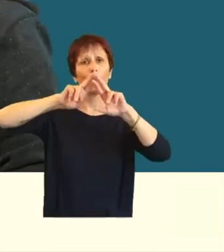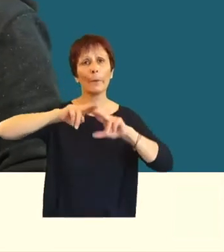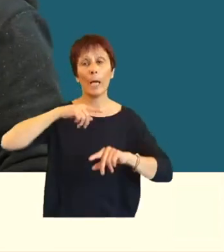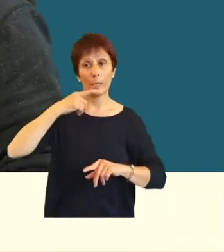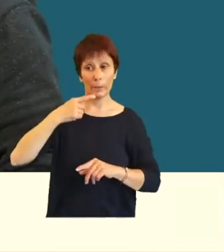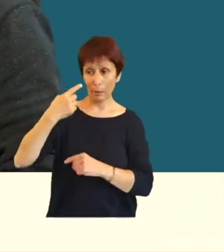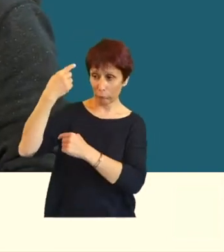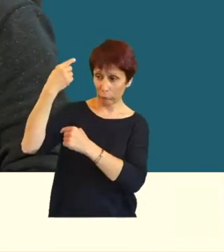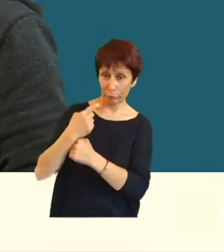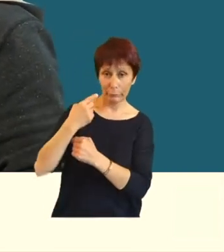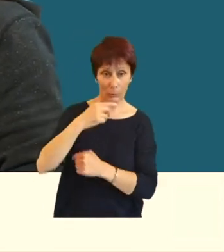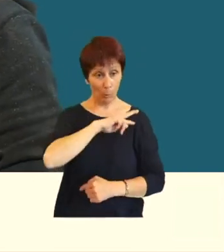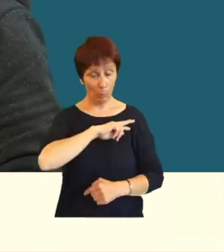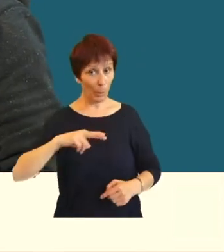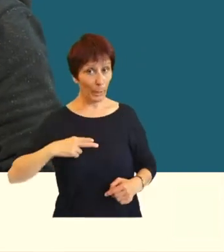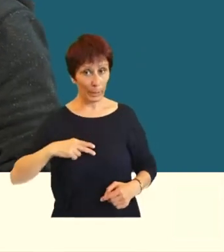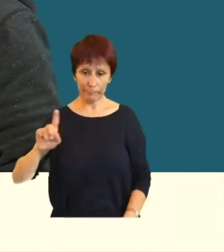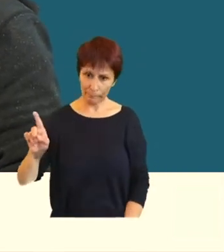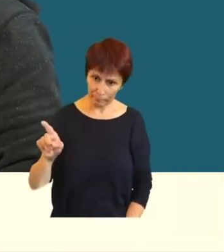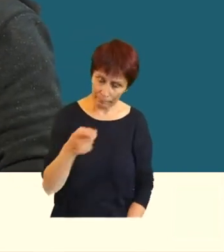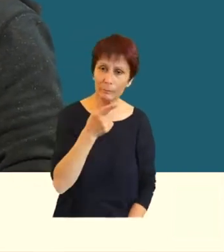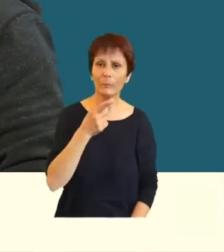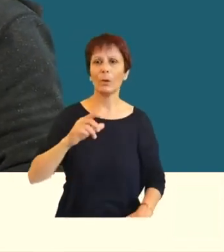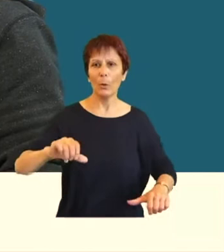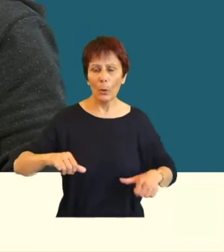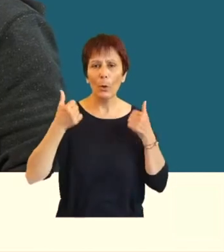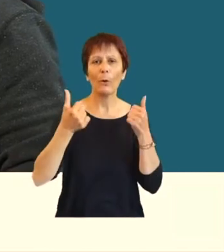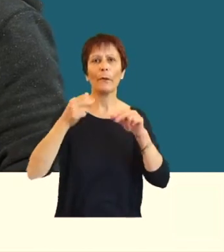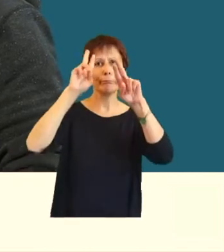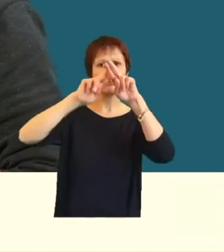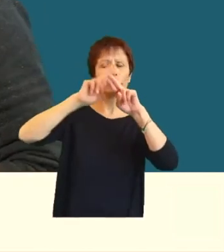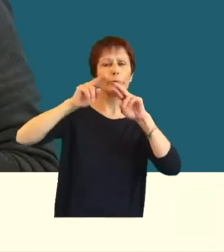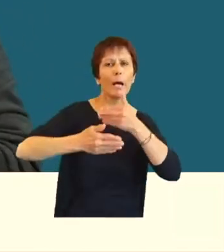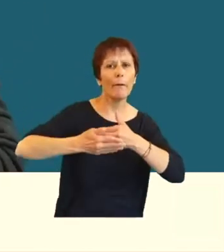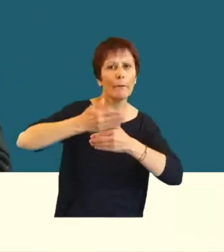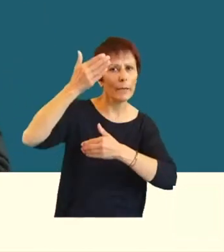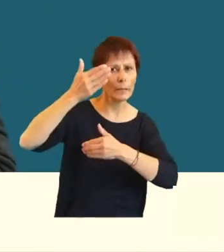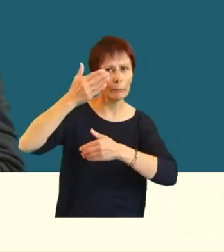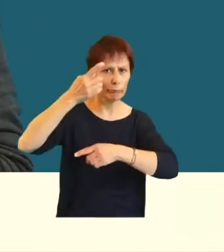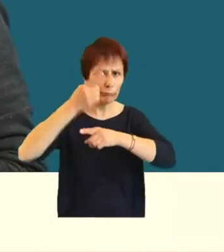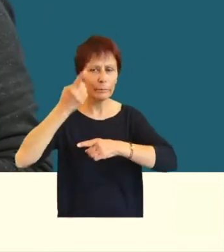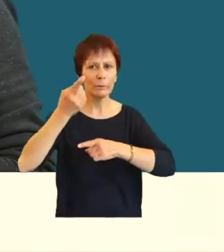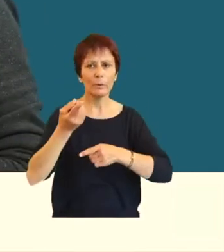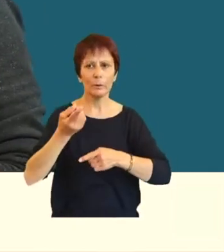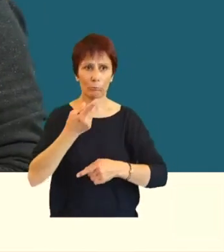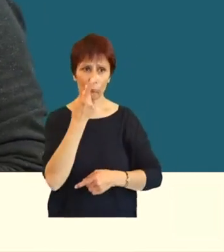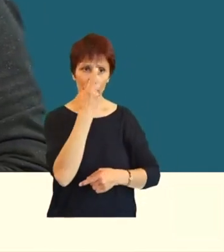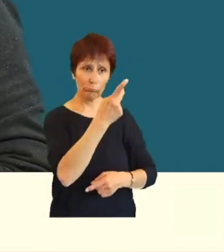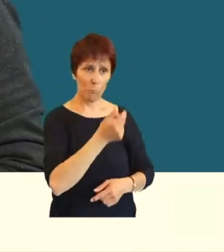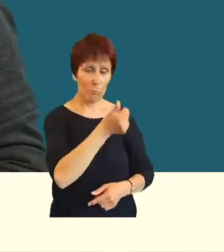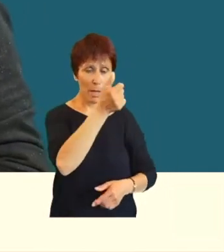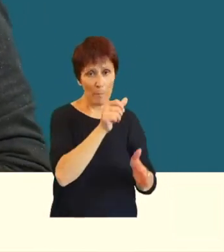fait obligation aux propriétaires de faire des ravalements de façade à leurs frais, bien